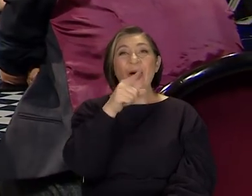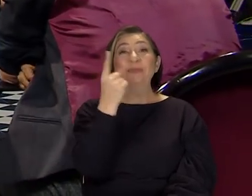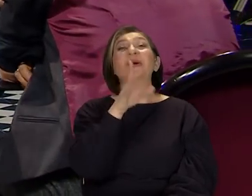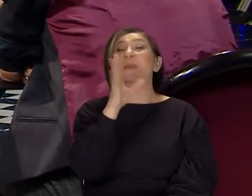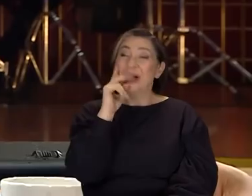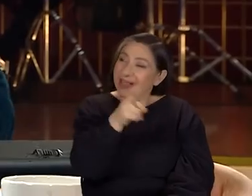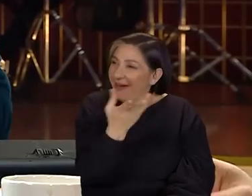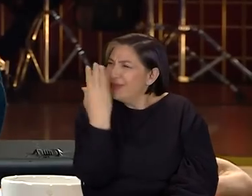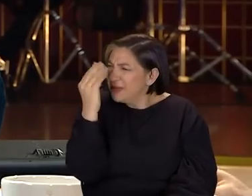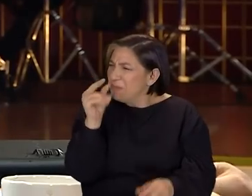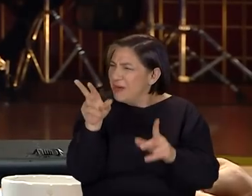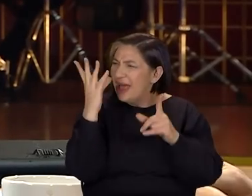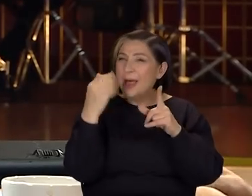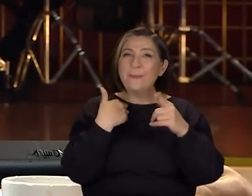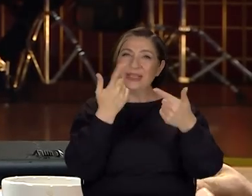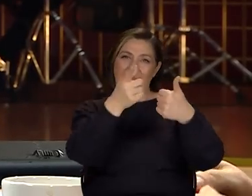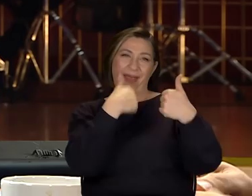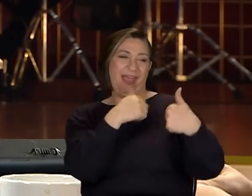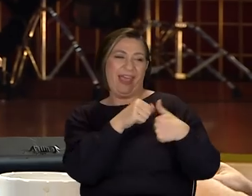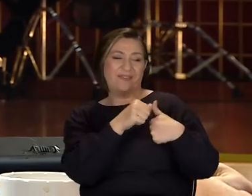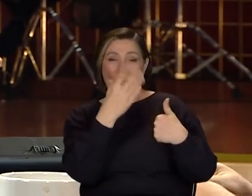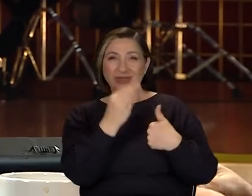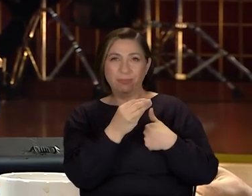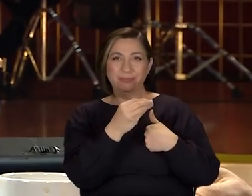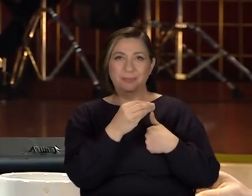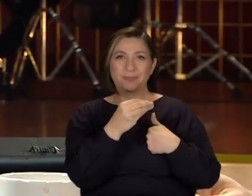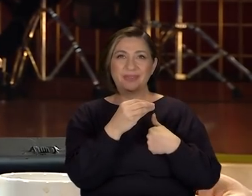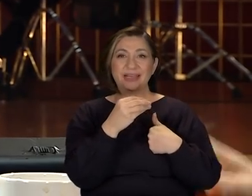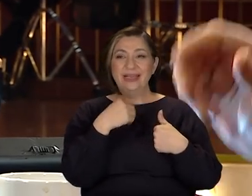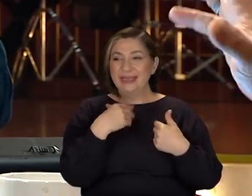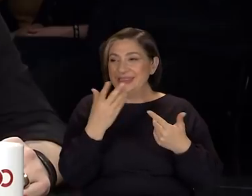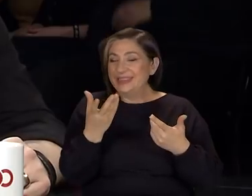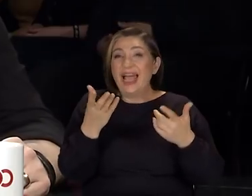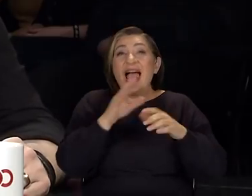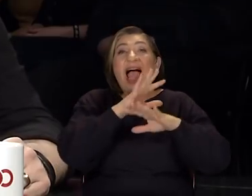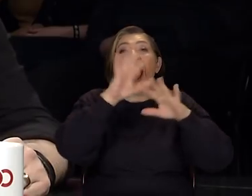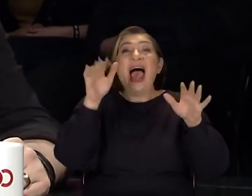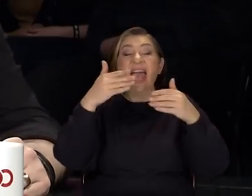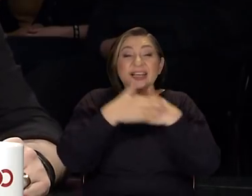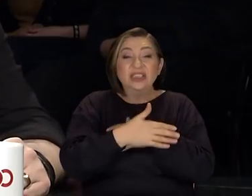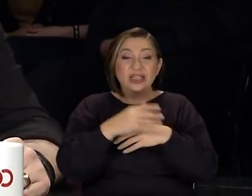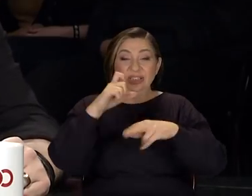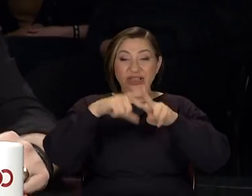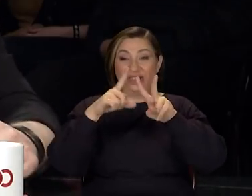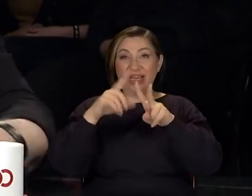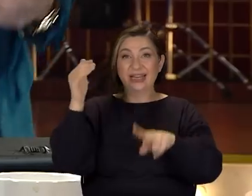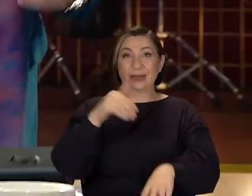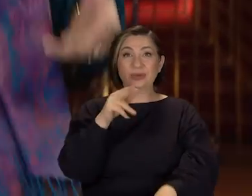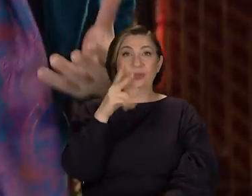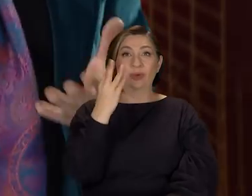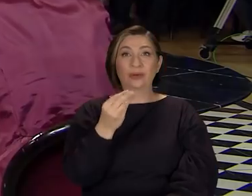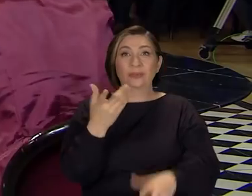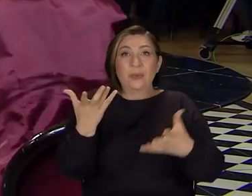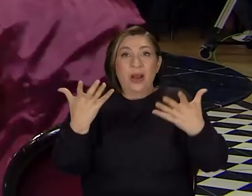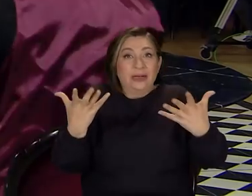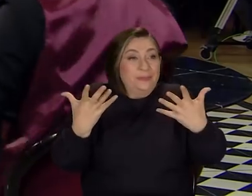yok mu yani? Mesela ya ben onun eşi olsam, ben onun eşi olsam hiçbir yere sığmayan ve oturmayan bir adam var ortada. Hayır, her gece eve John Gox gelmiş gibi olur. Çünkü bir de